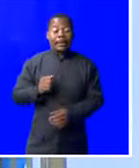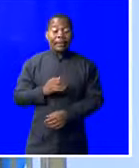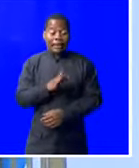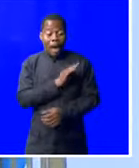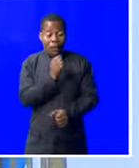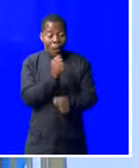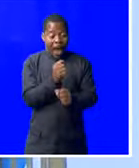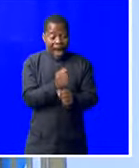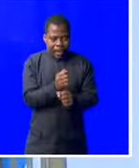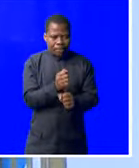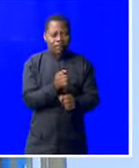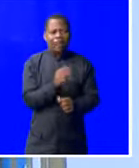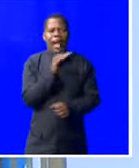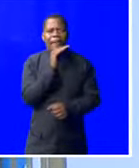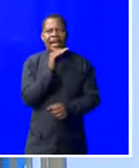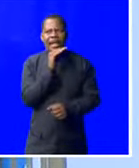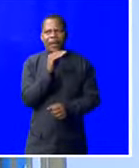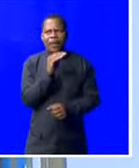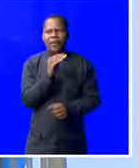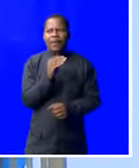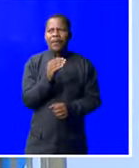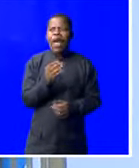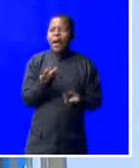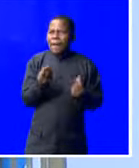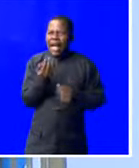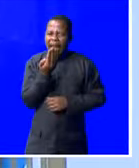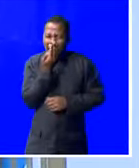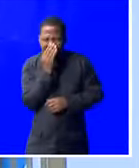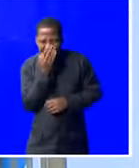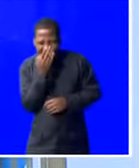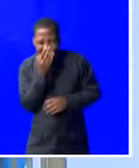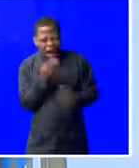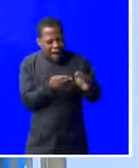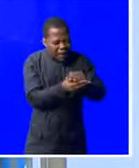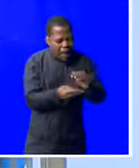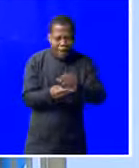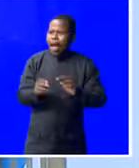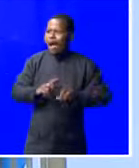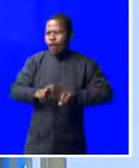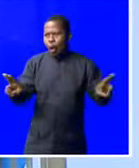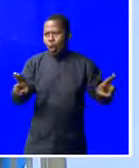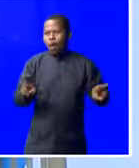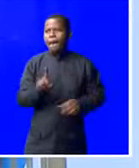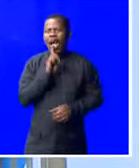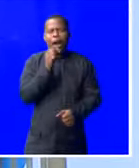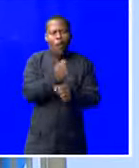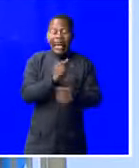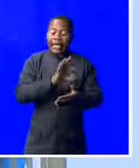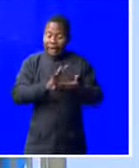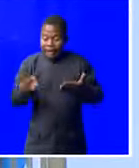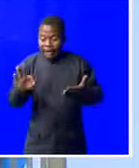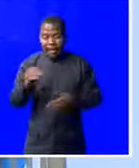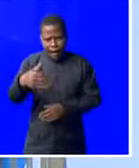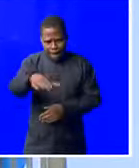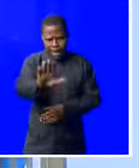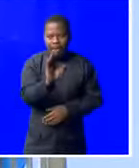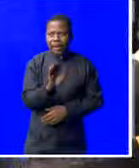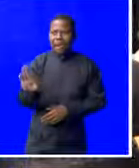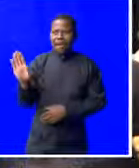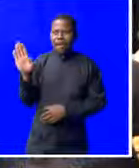ungabhashi nami mhlawumbe angani noma ngisebenzisa igama lelibi kepha nje kube nelivala bayethu wena